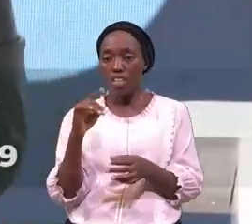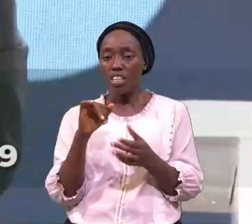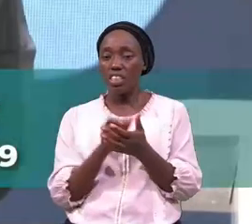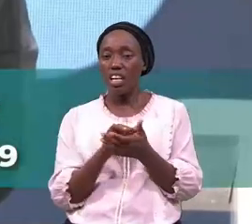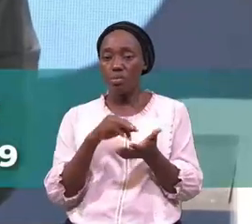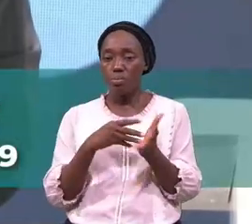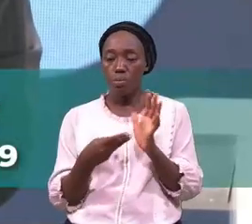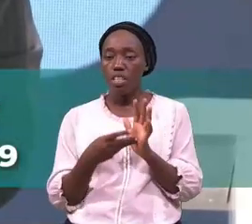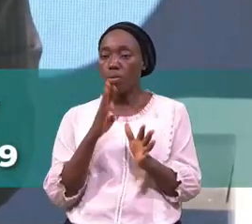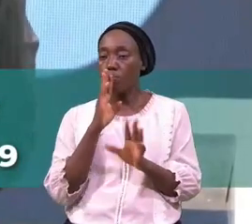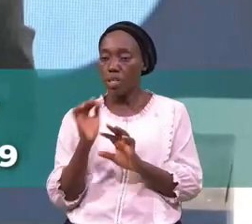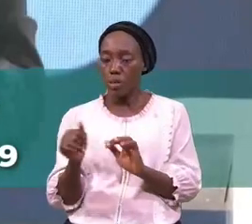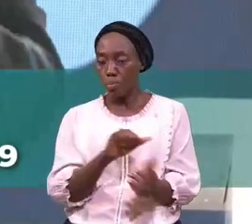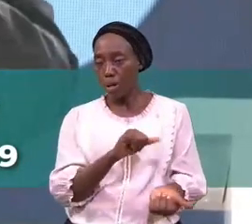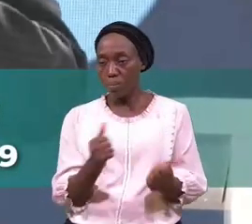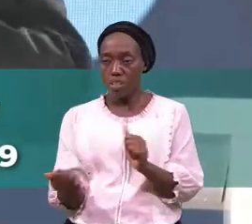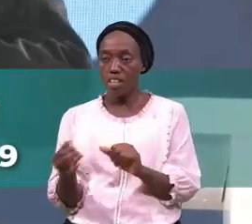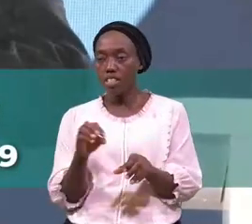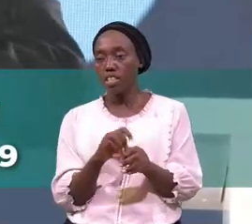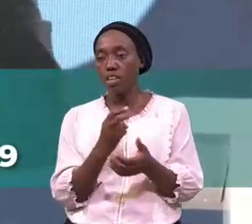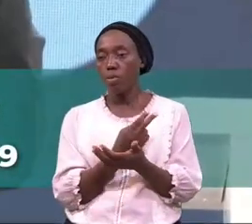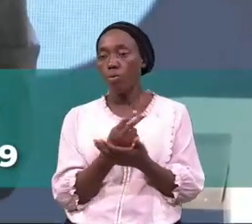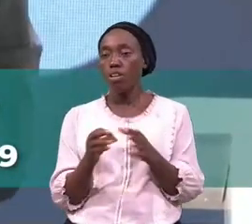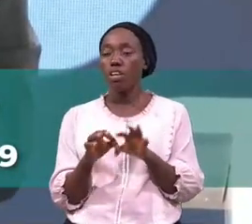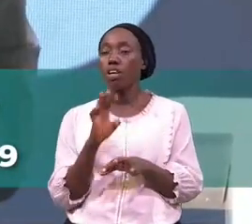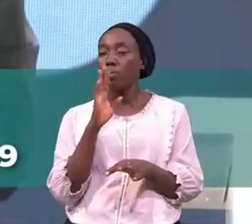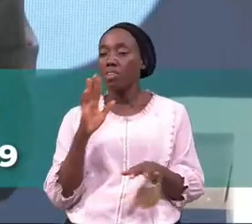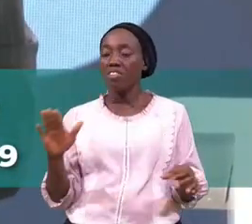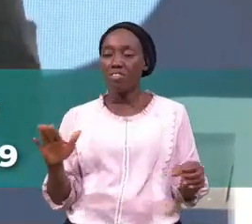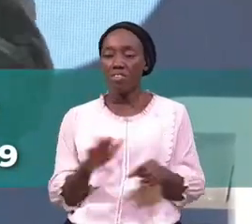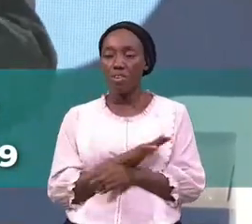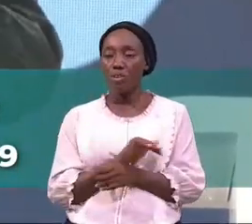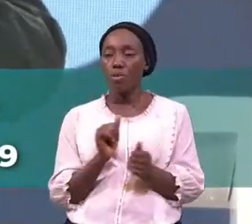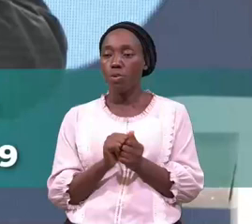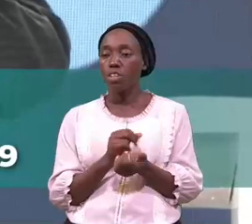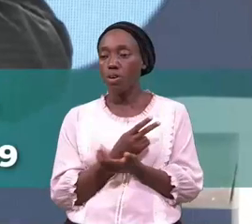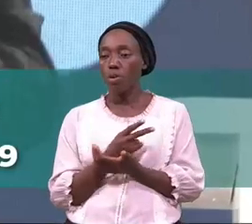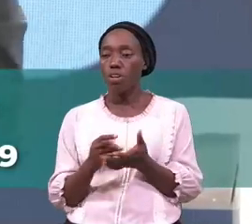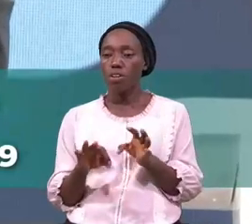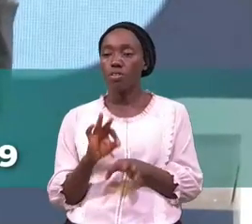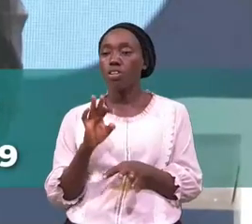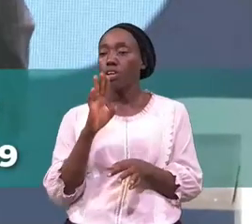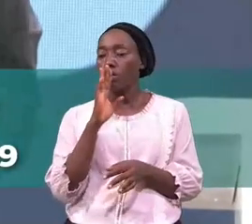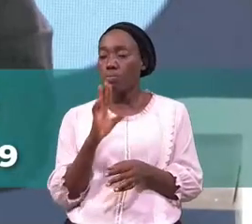Au singulier, ça veut dire que soyez baptisés du Saint-Esprit. Soyez remplis du Saint-Esprit.